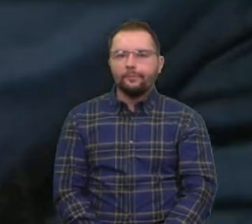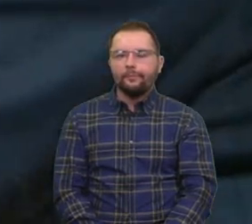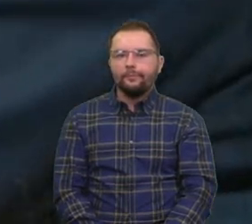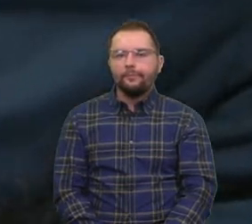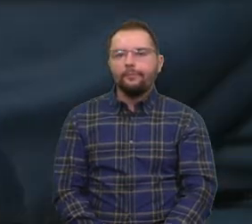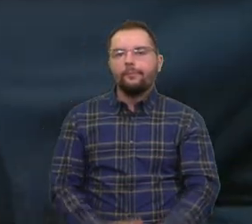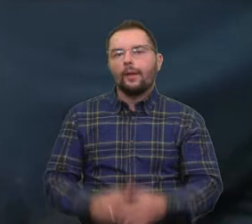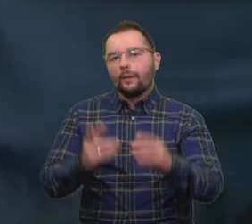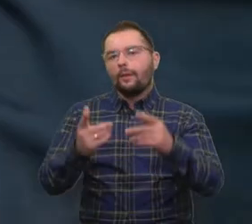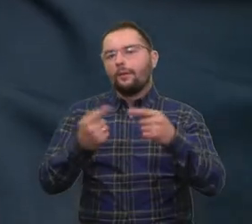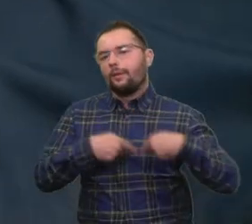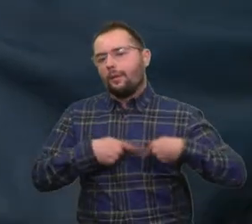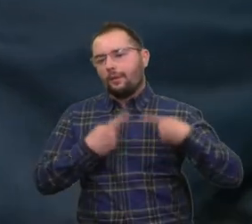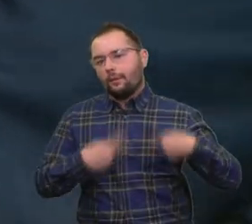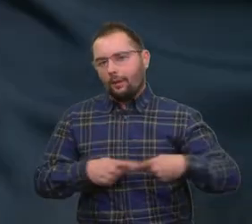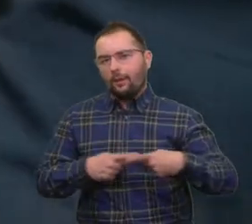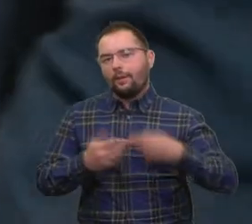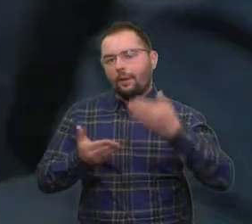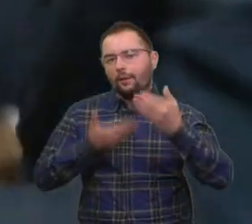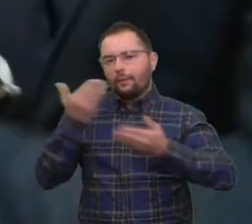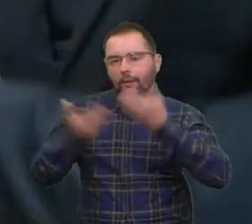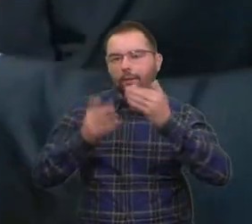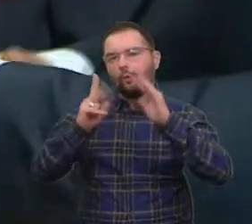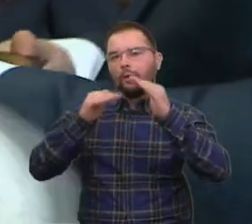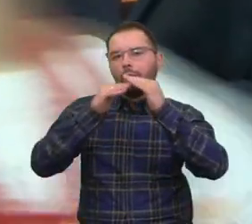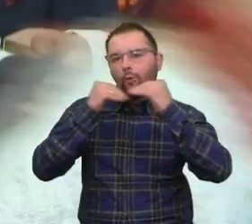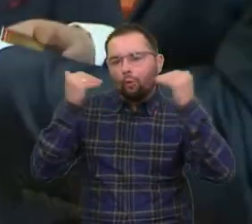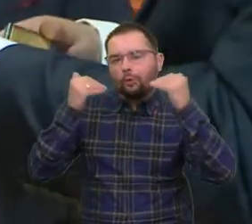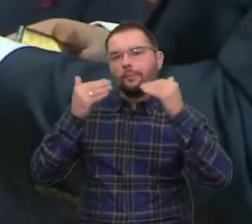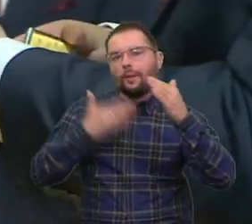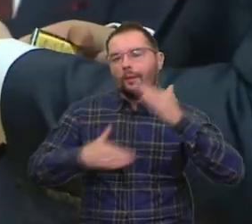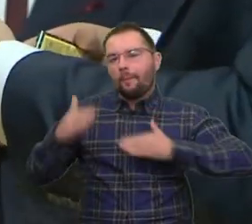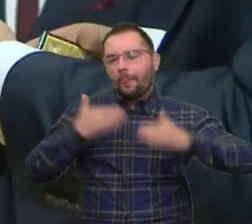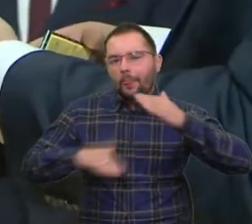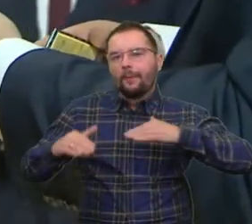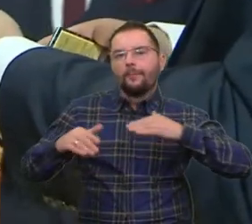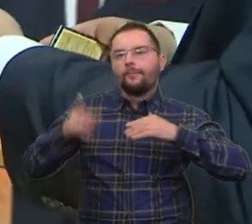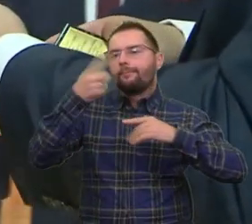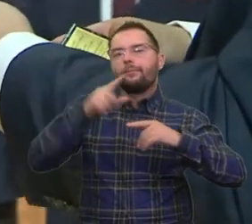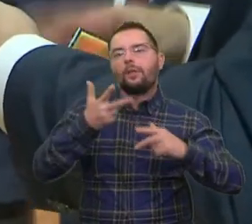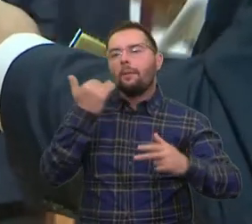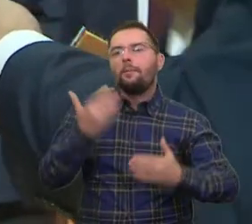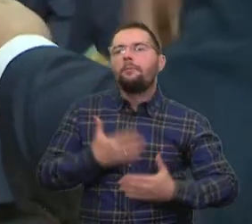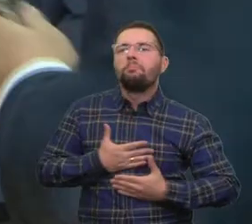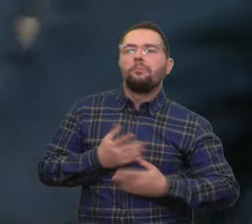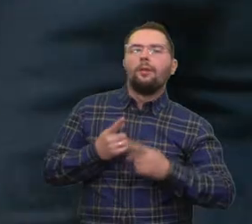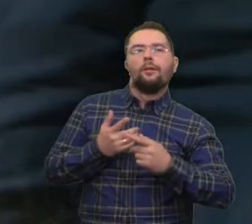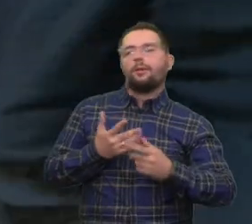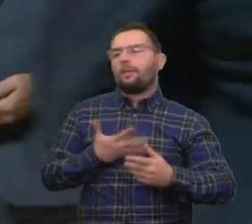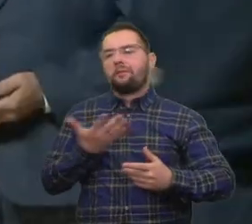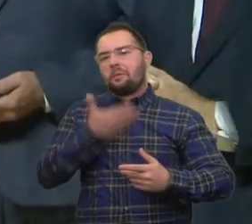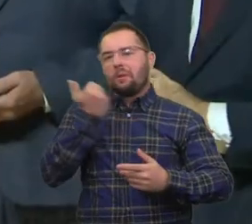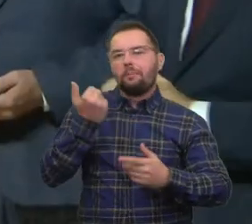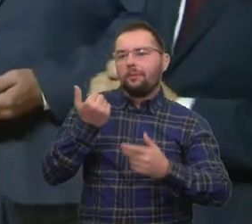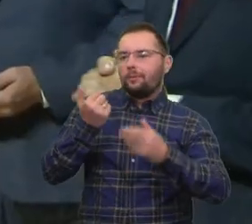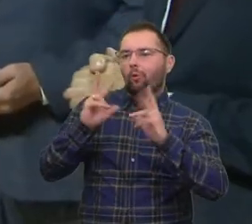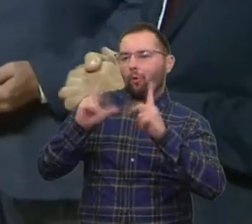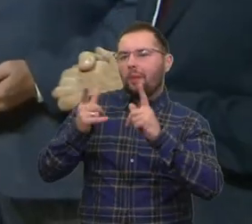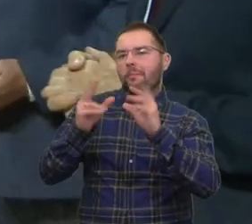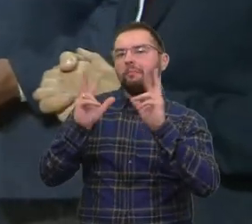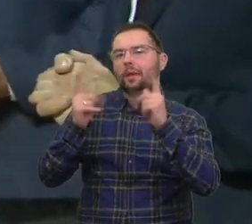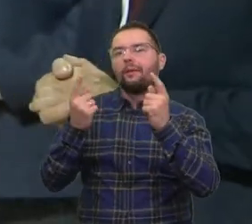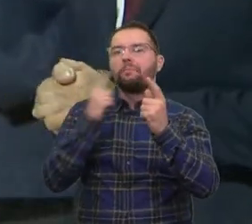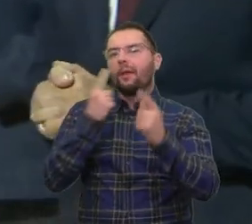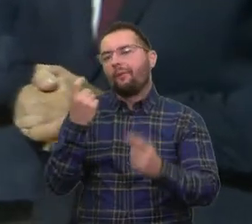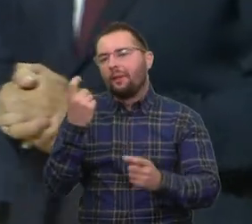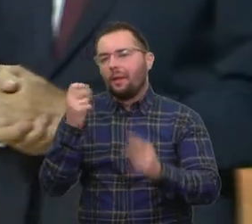I serdeczne gratulacje, uśmiechy, radość. Dlaczego nas to nie dziwi? To jest ta miła chwila, to jest ta piękna chwila.